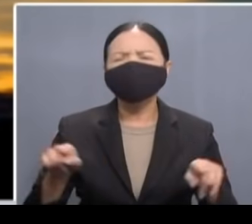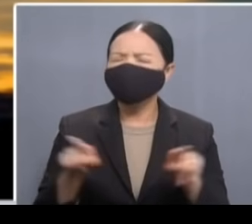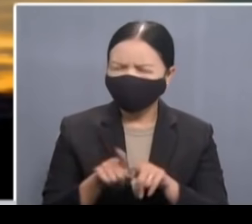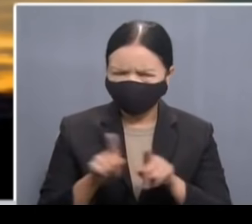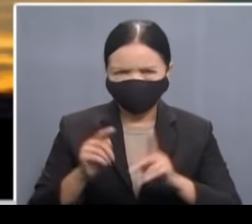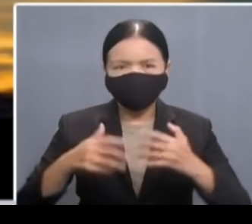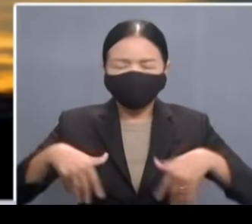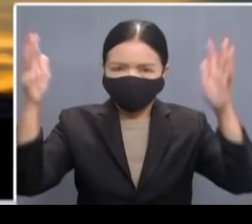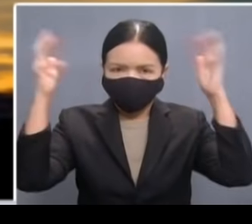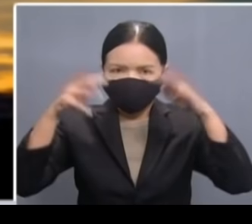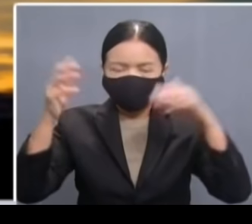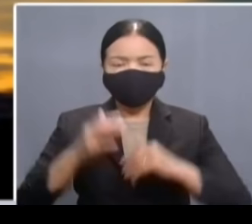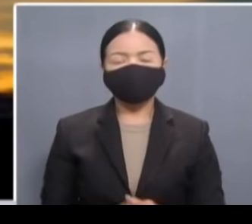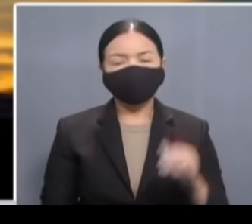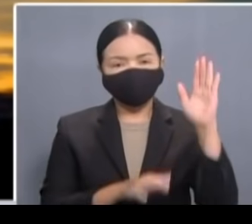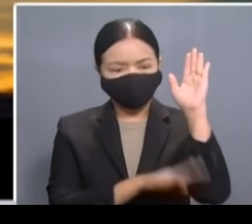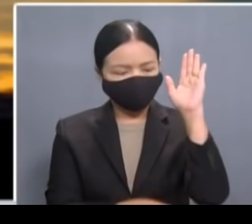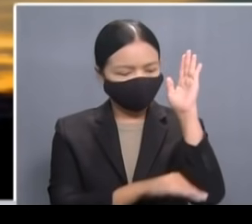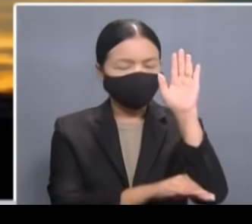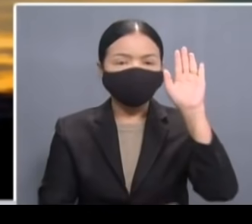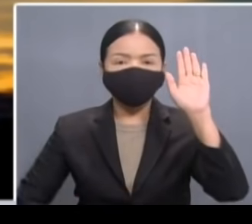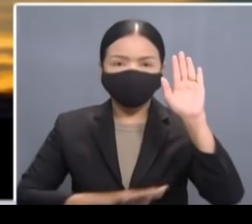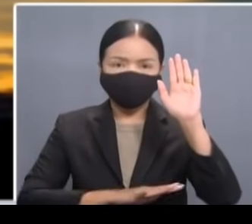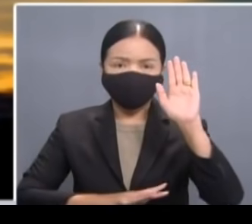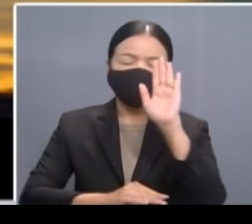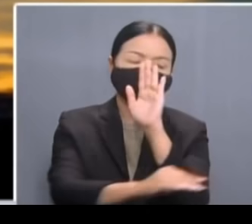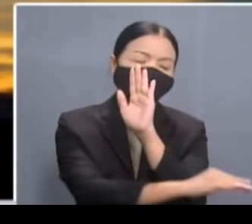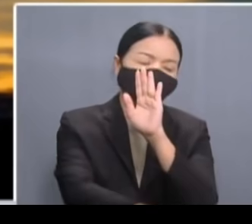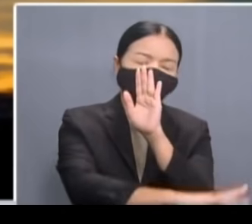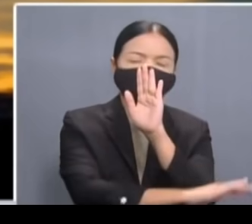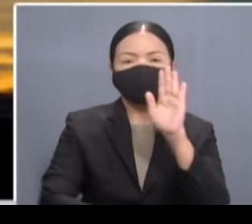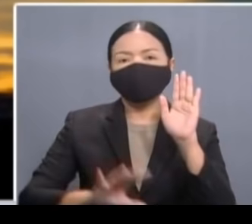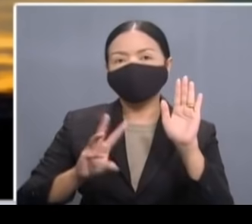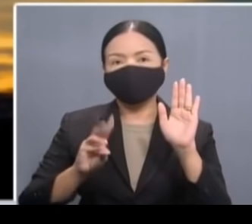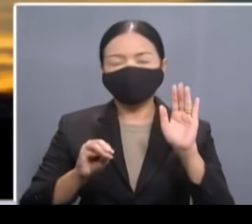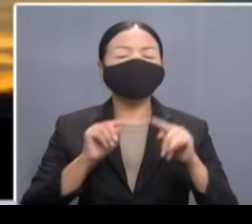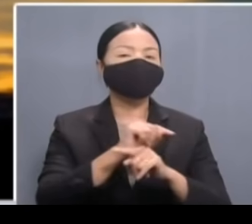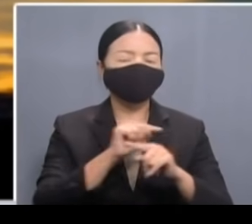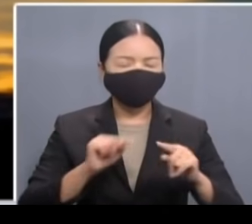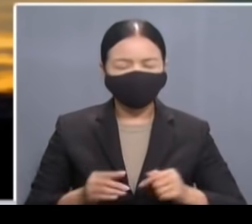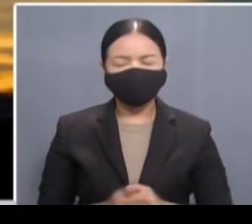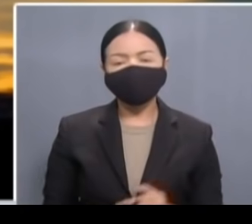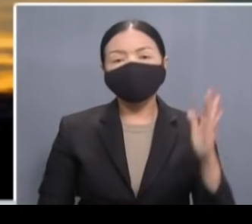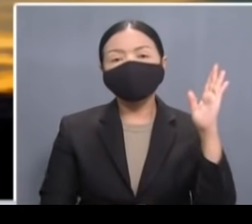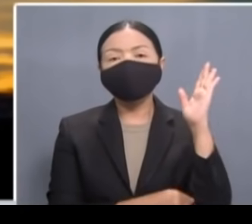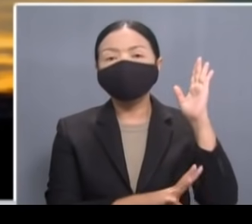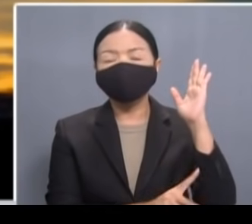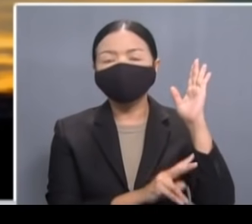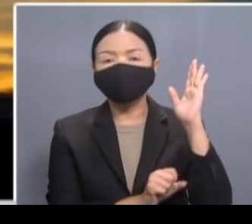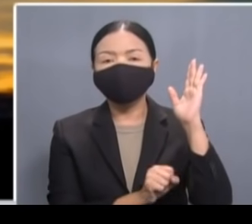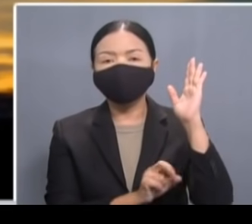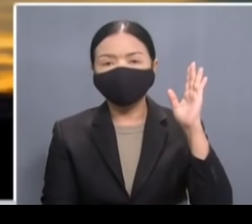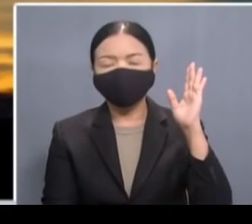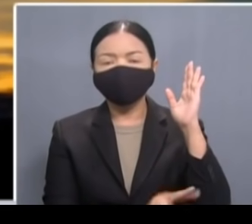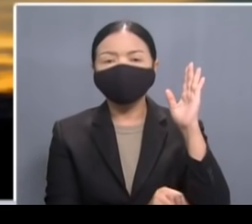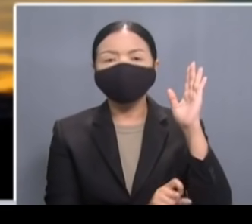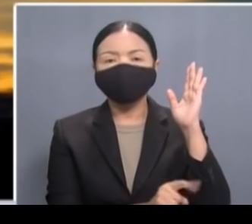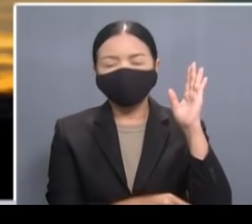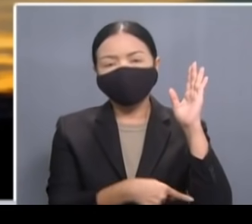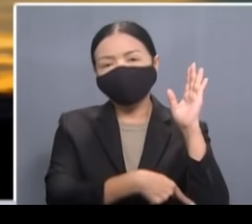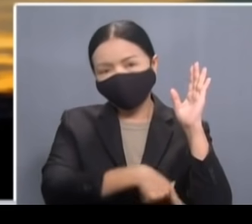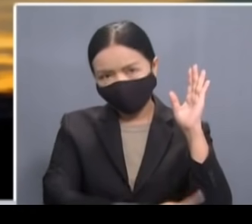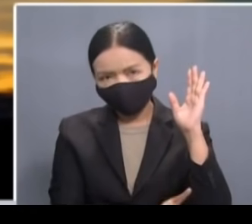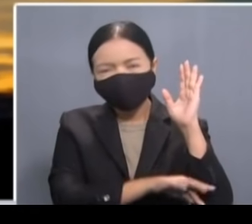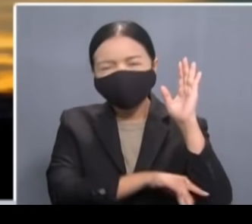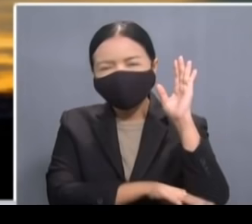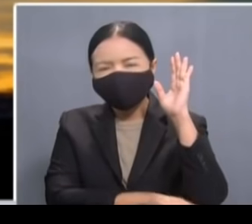เหมือนกันภาคใต้ทั้งฝั่งอ่าวไทยและอันดามันมีฝนร้อยละ 60ของพื้นที่ไล่ตั้งแต่ชุมพรสุราษฎร์นครศรีธรรมราชครัวลุงลง